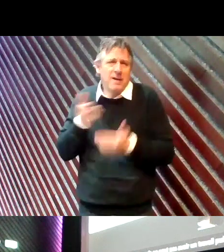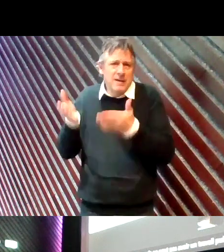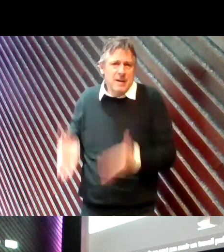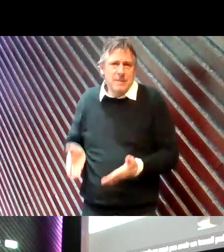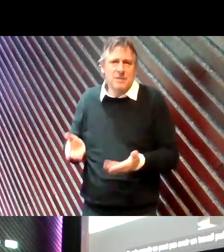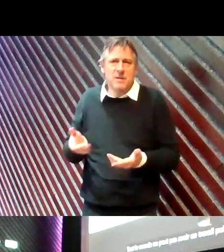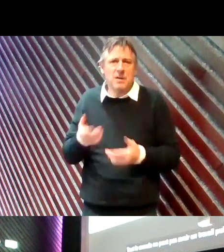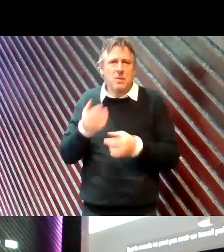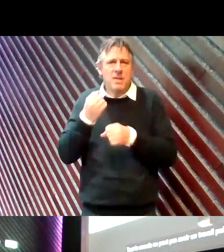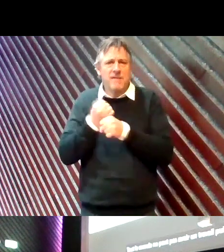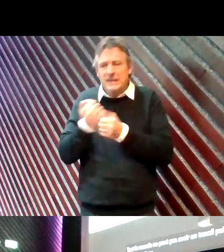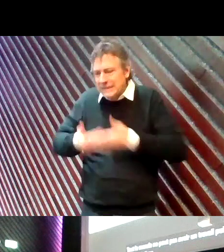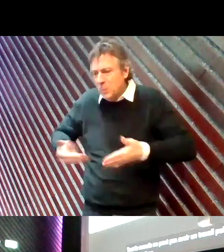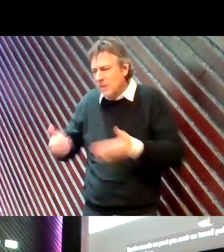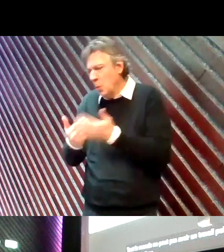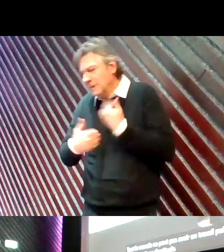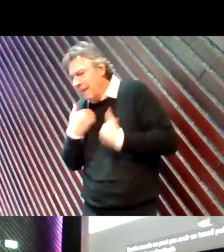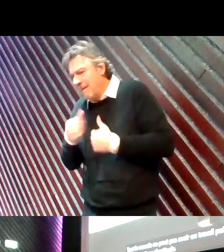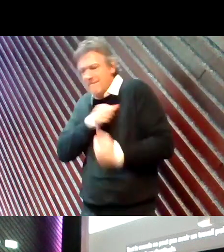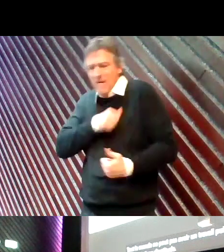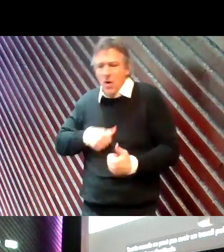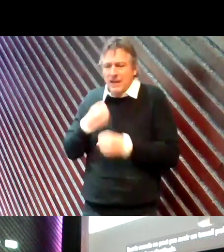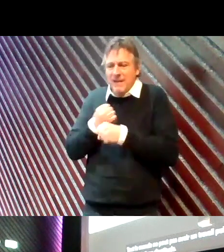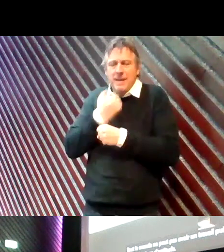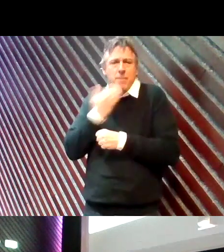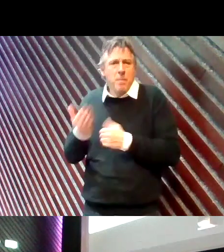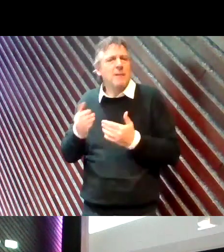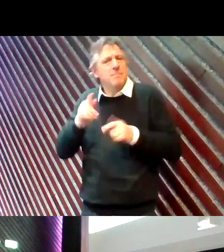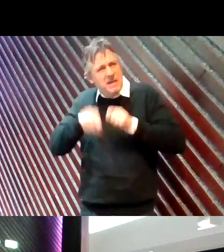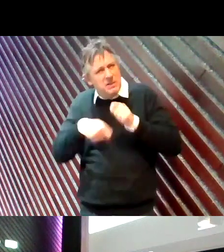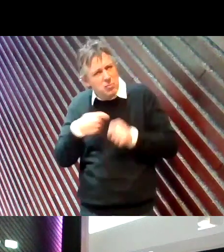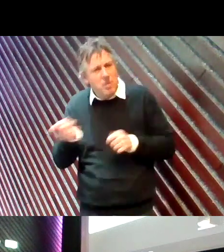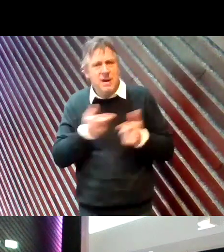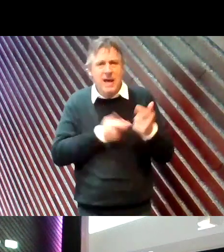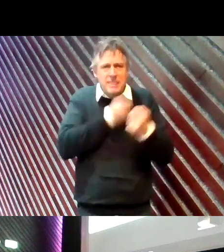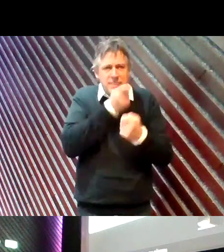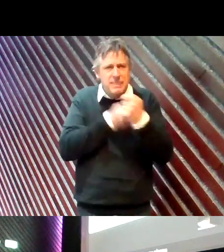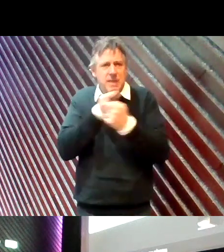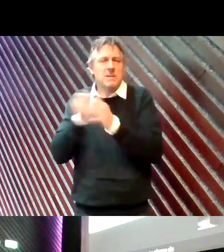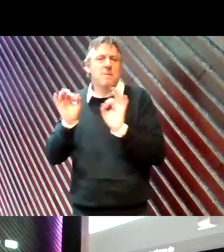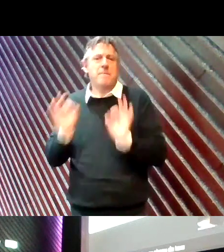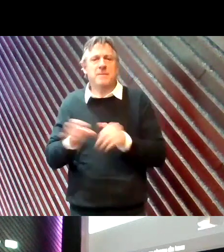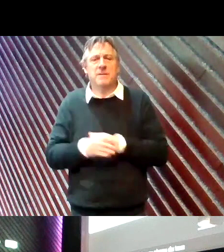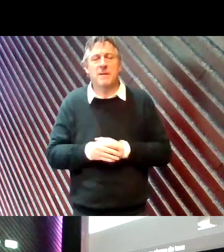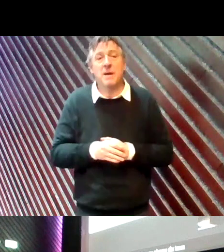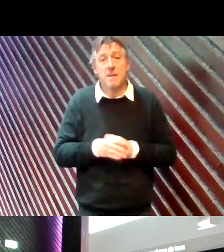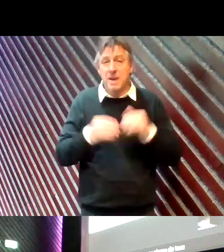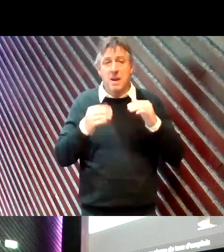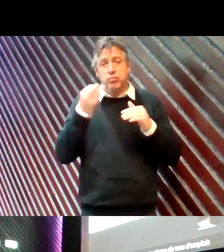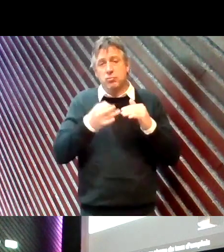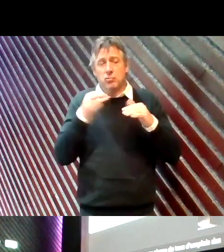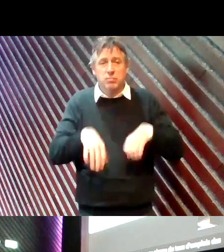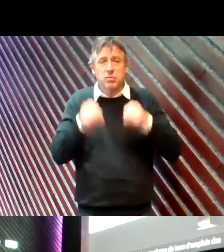forcément travailler en fonction de leur situation. Néanmoins, au niveau du taux d'emploi des personnes en situation de handicap,